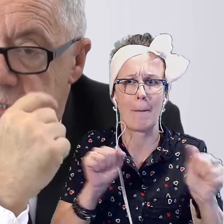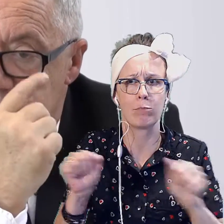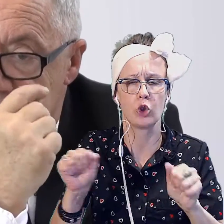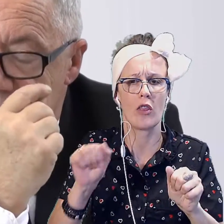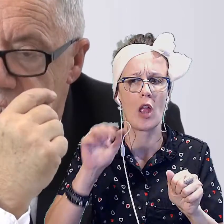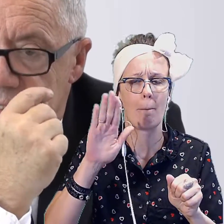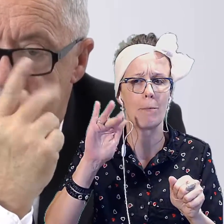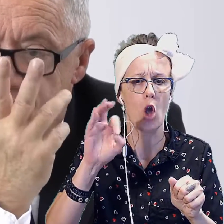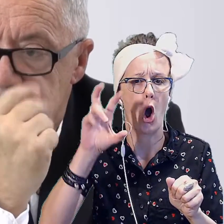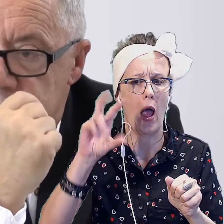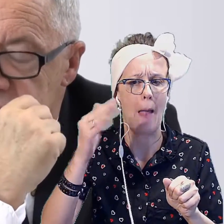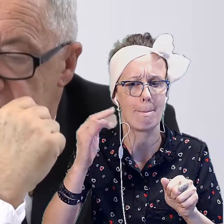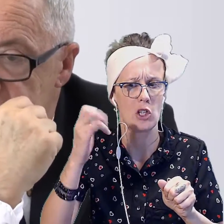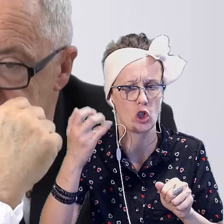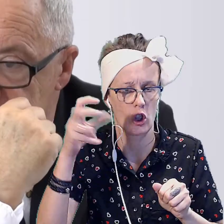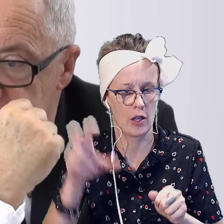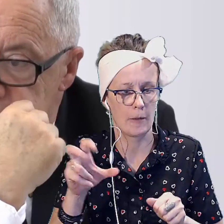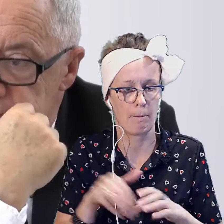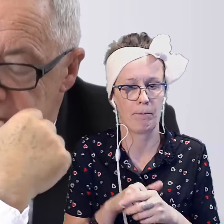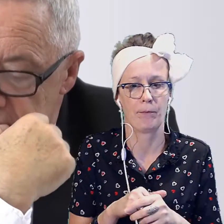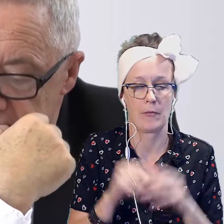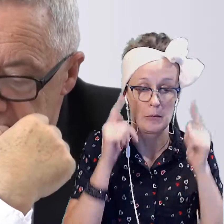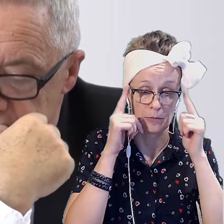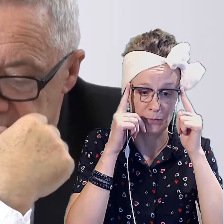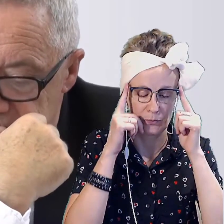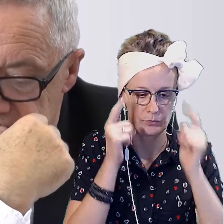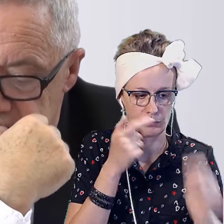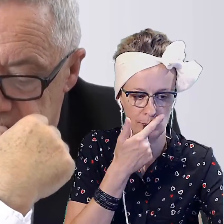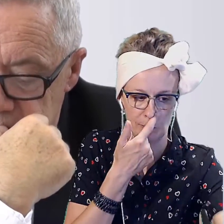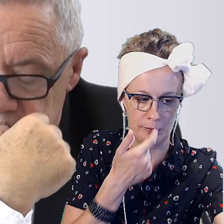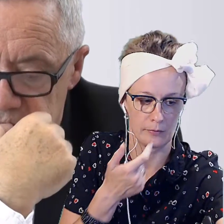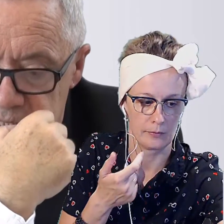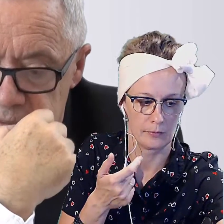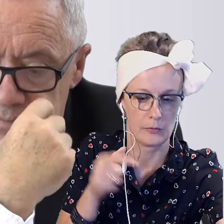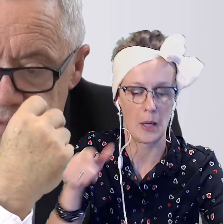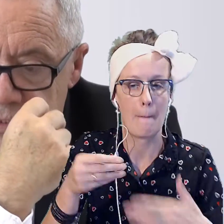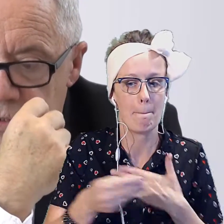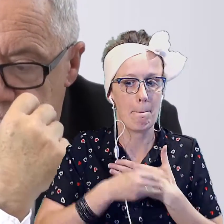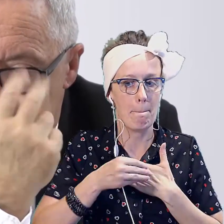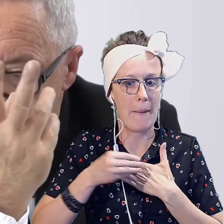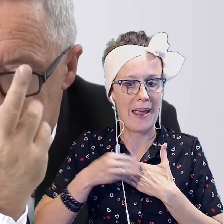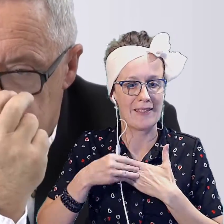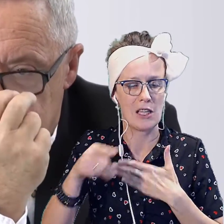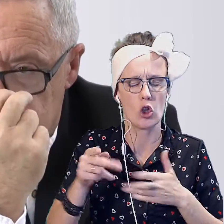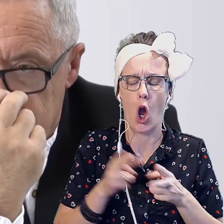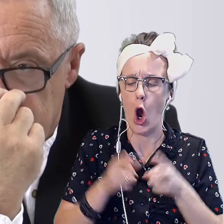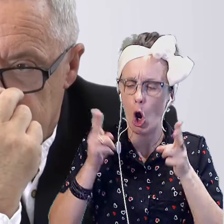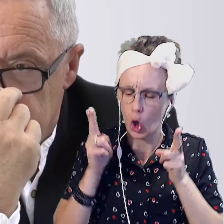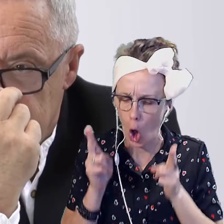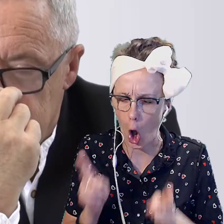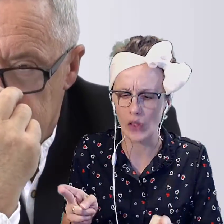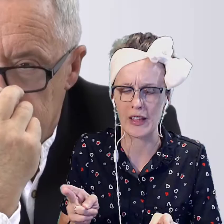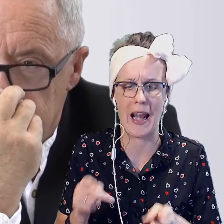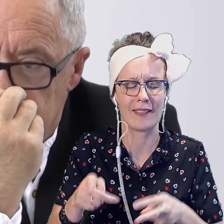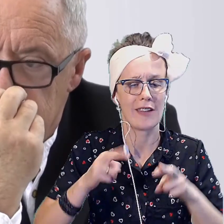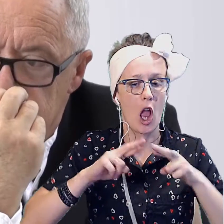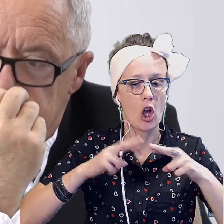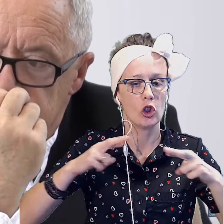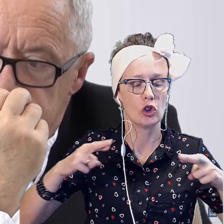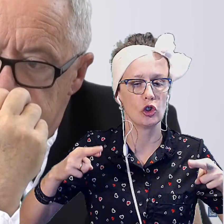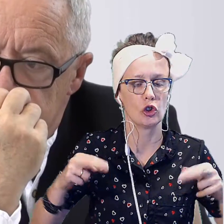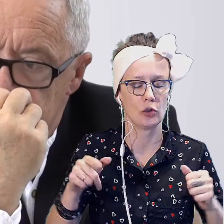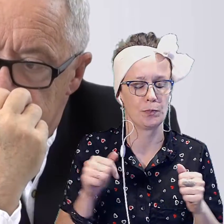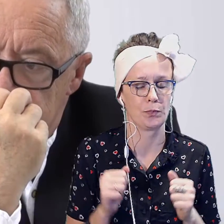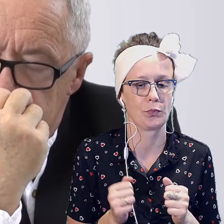aczkolwiek generalnie uznaje się w medycynie że konkretne rzeczy się w